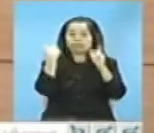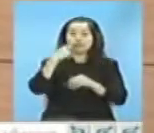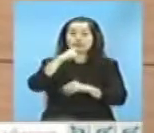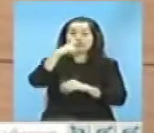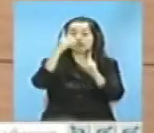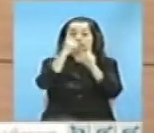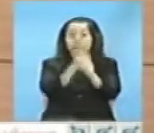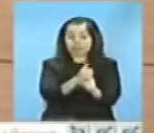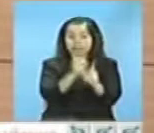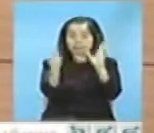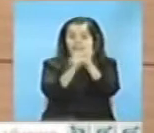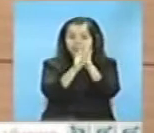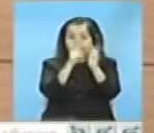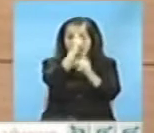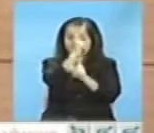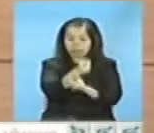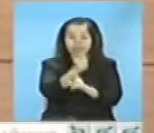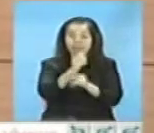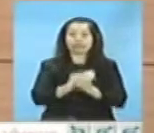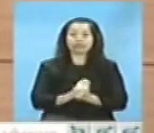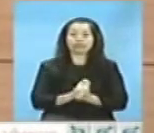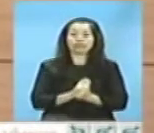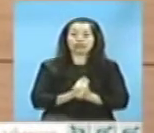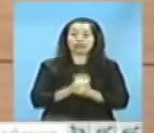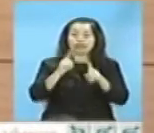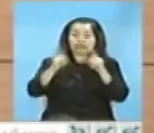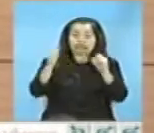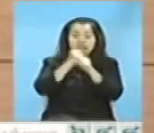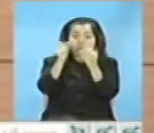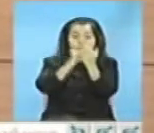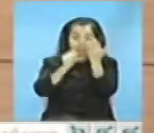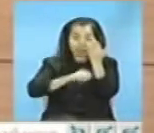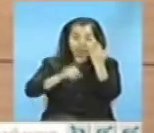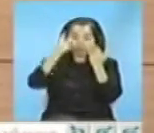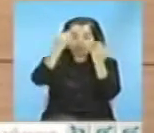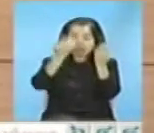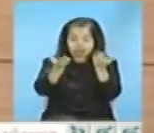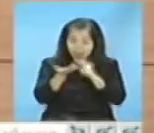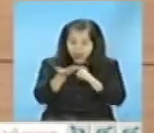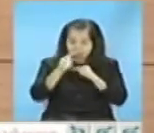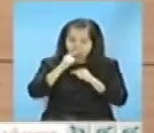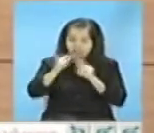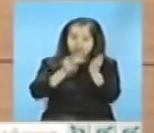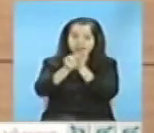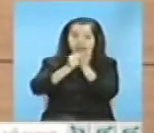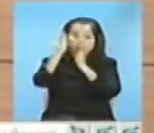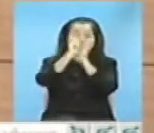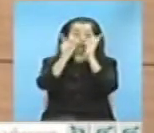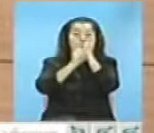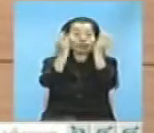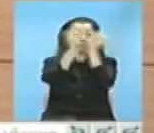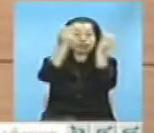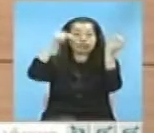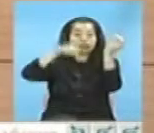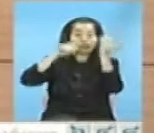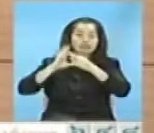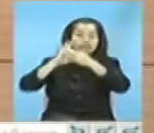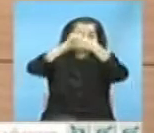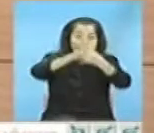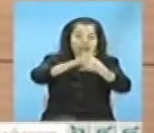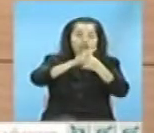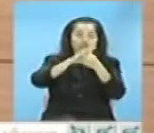วและเป็นผู้ดำเนินการในร่างที่เสนอมาบอกว่าแก้ไขรัฐธรรมนูญโดยอ้างอิงรัฐธรรมนูญมาต